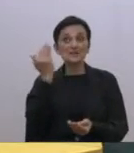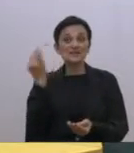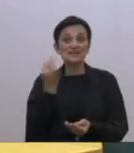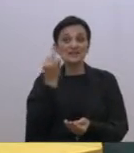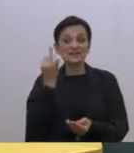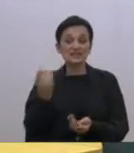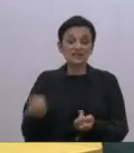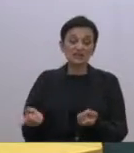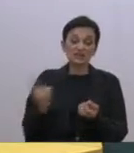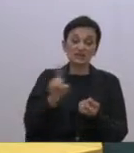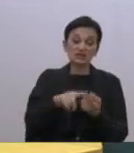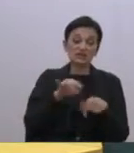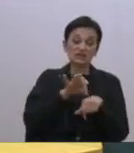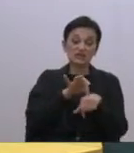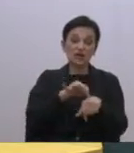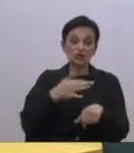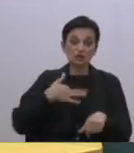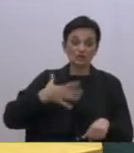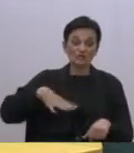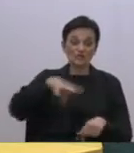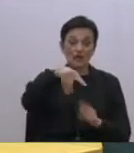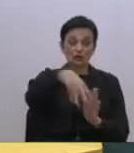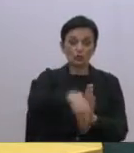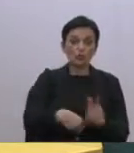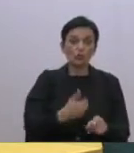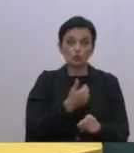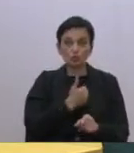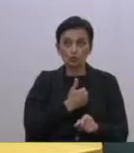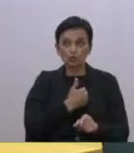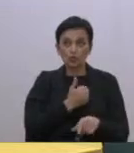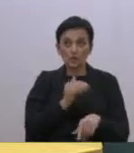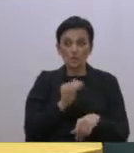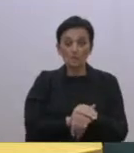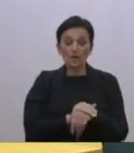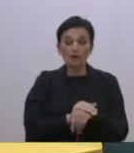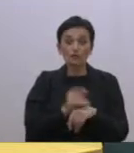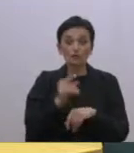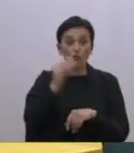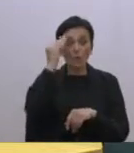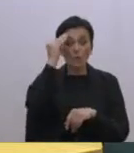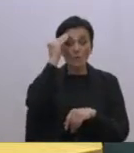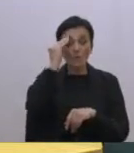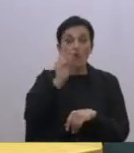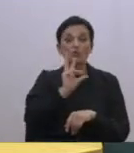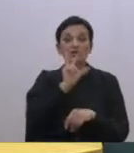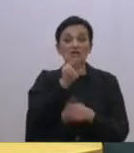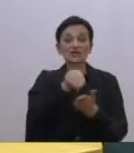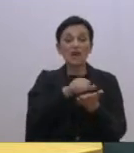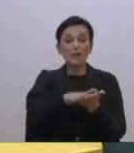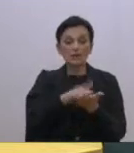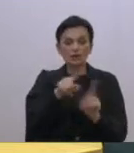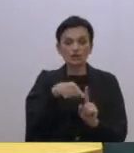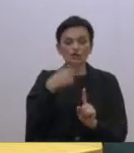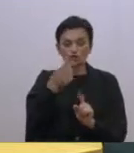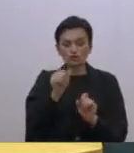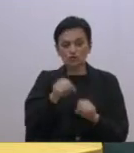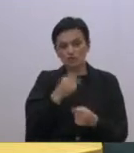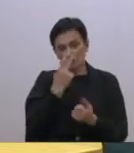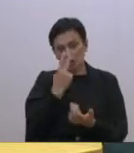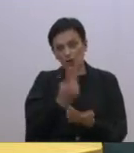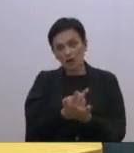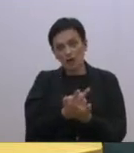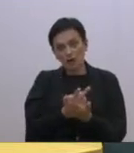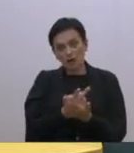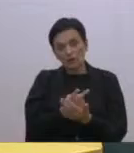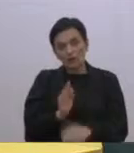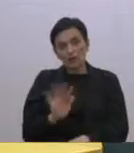უნდა ჩვენს ქვეყანაში, ფაქტობრივად ამ საკუთარი პოზიციის დაფიქსირების შემდეგ ჩვენ შეიძლება დავინახოთ იმ ქვეყნებში